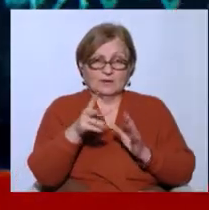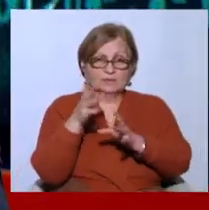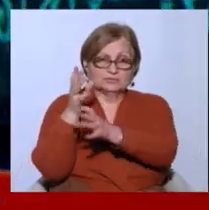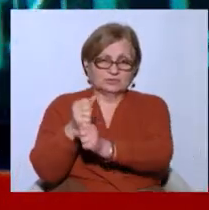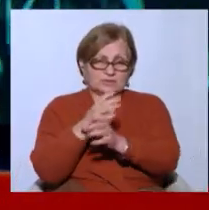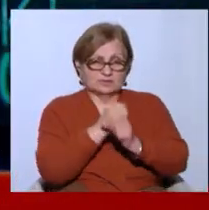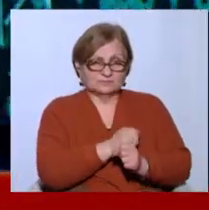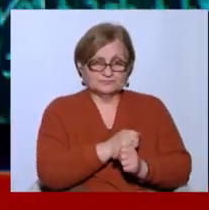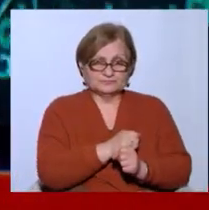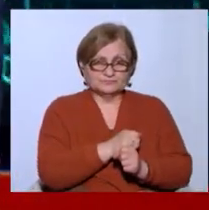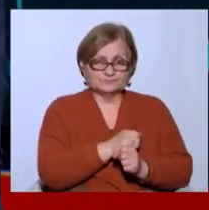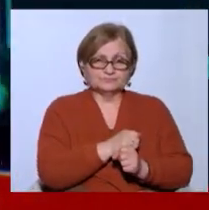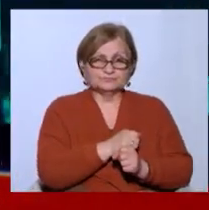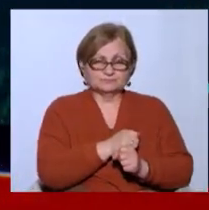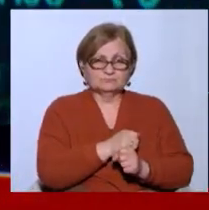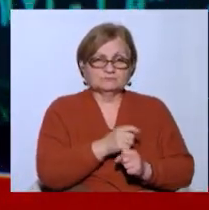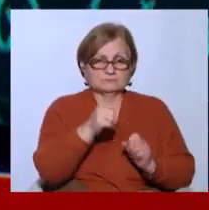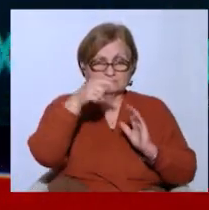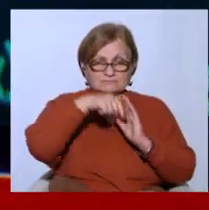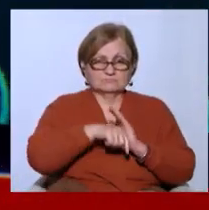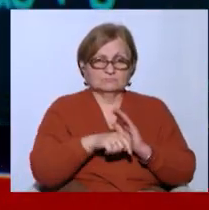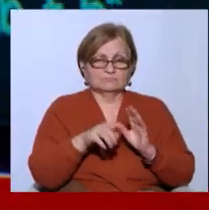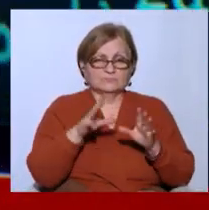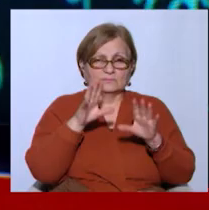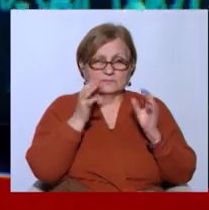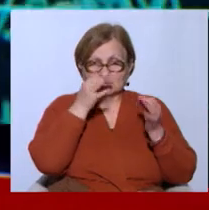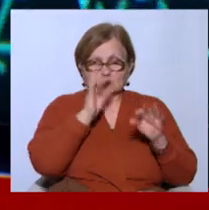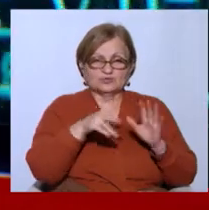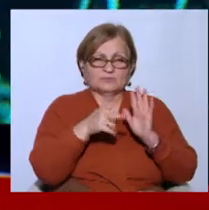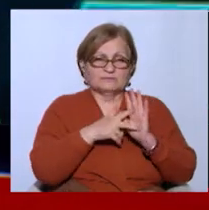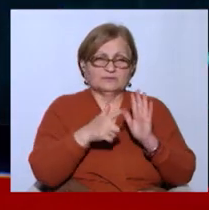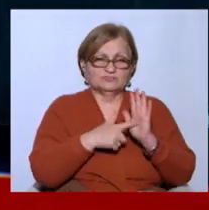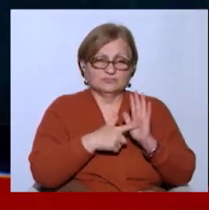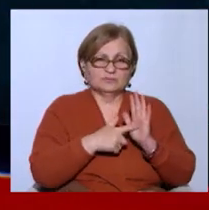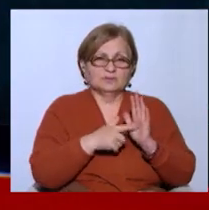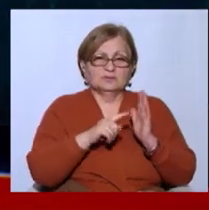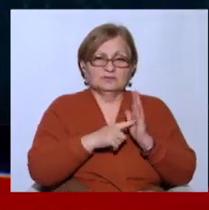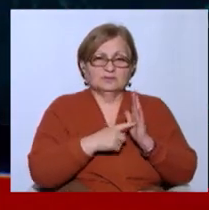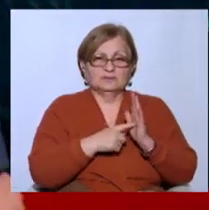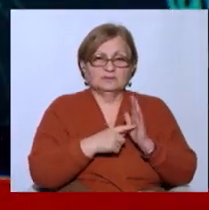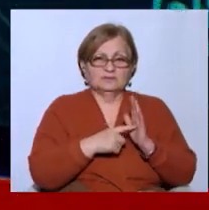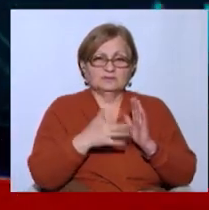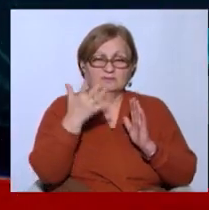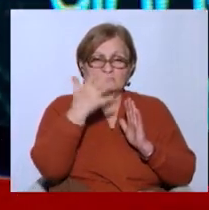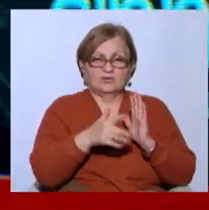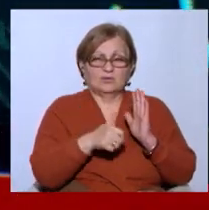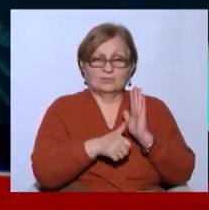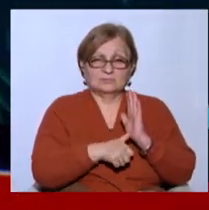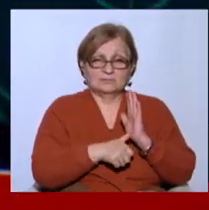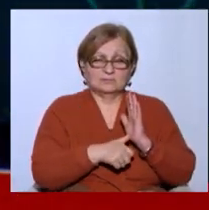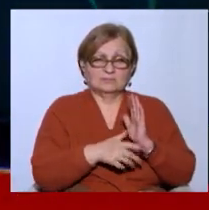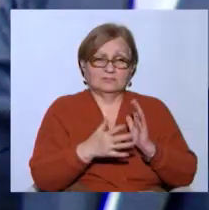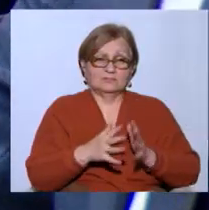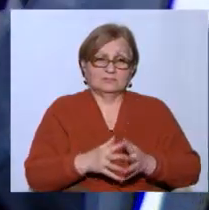იმიტომ რომ 8-ის ფაქტორიალი შეიცავს 6-ის ფაქტორიალს და დარჩება მხოლოდ 8 და 7, ხო? ესე იგი 8 ჯერ 7 56.